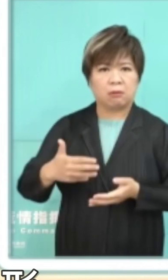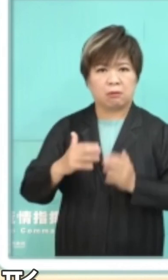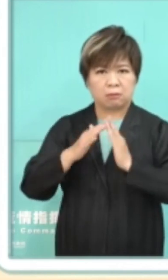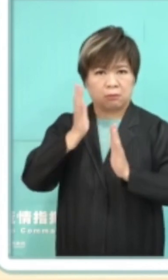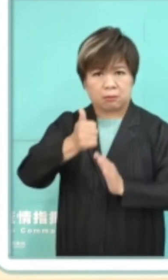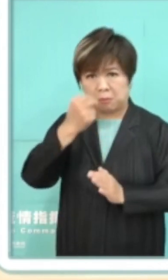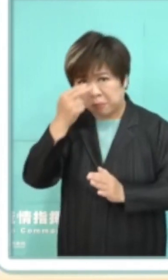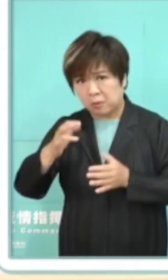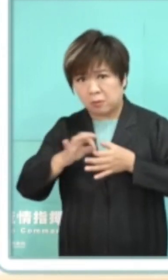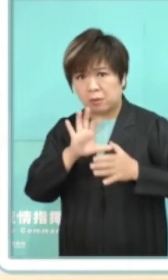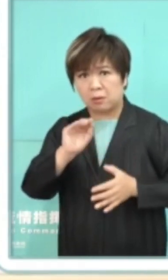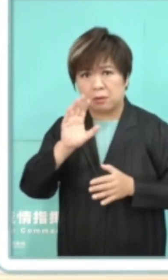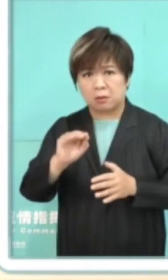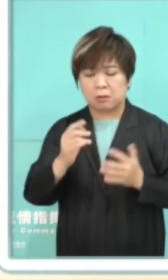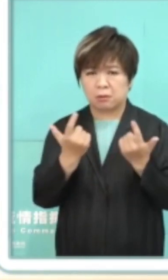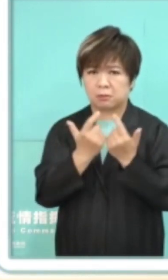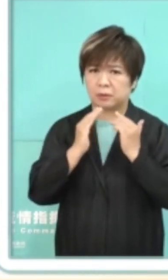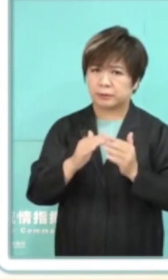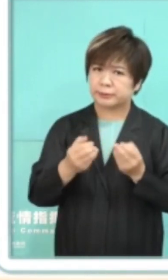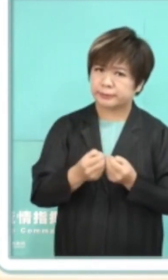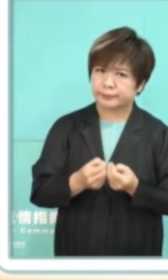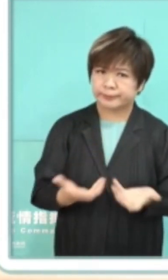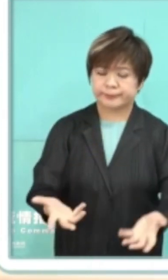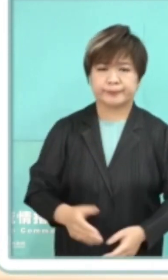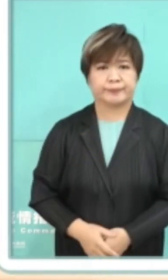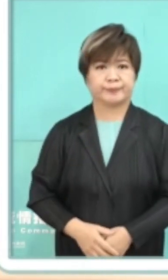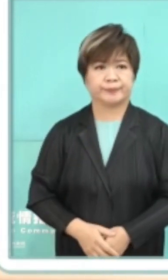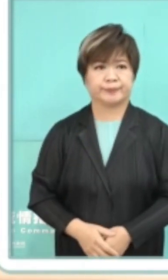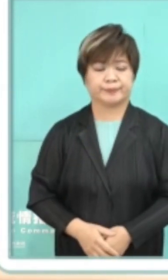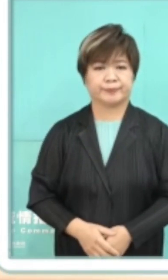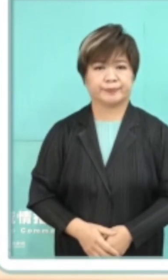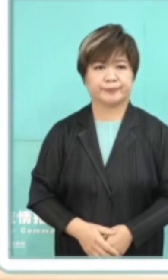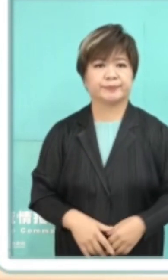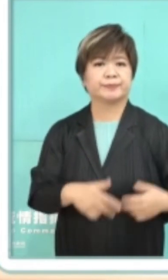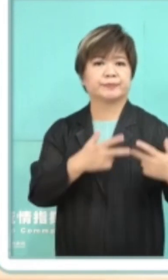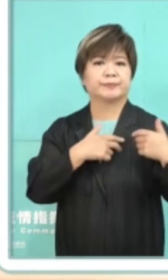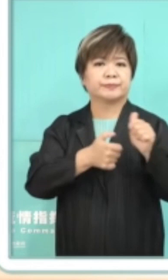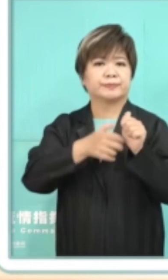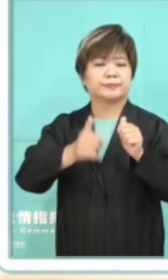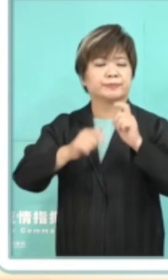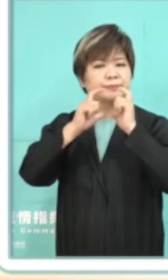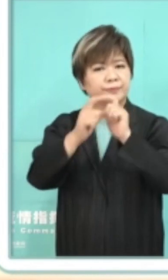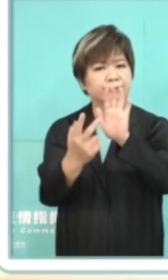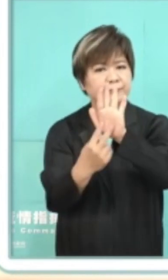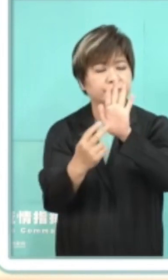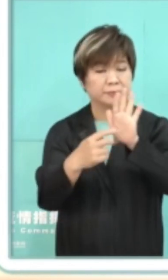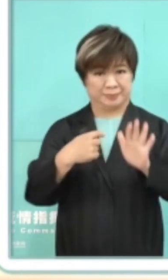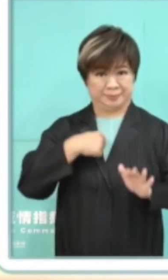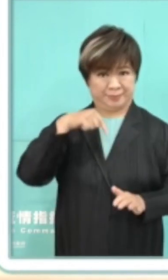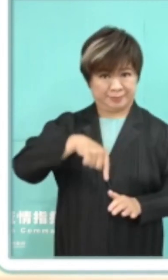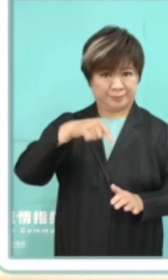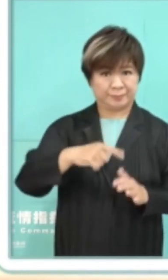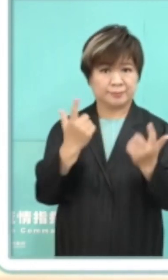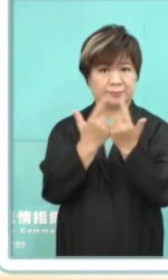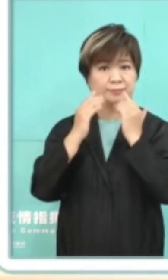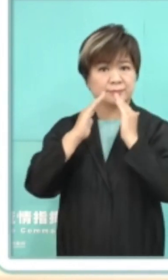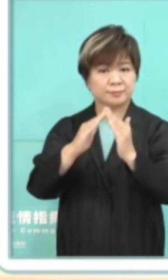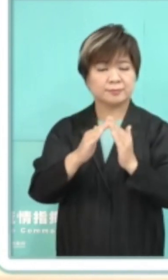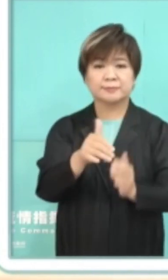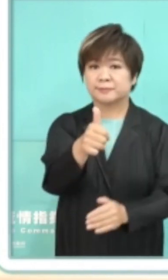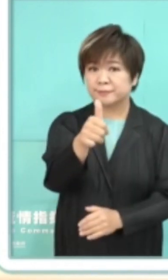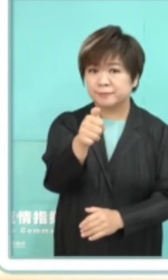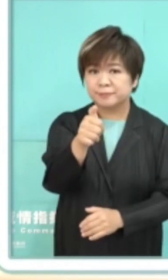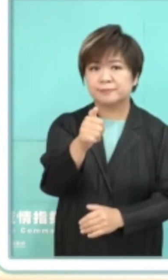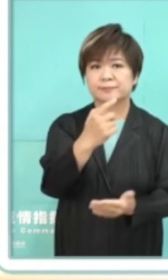致这种情形？那北市在施打 BNT 的状况至今是怎么样？ 好，我先来说明一下这个我们台北市的状